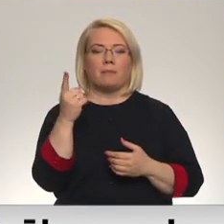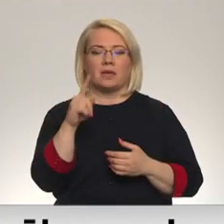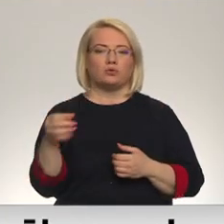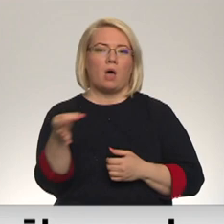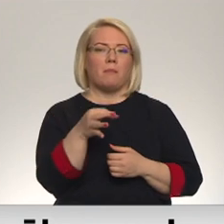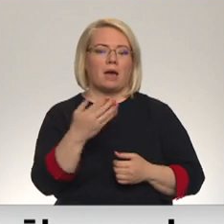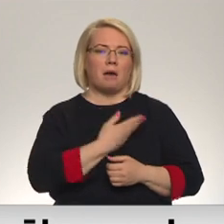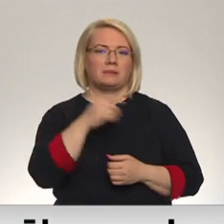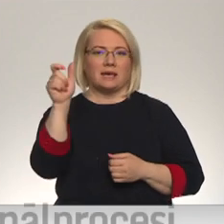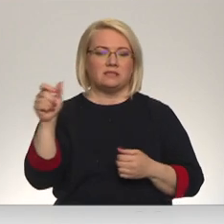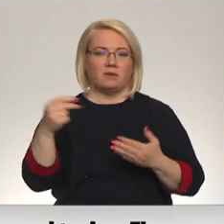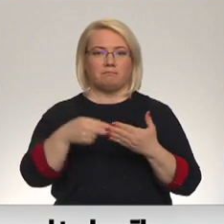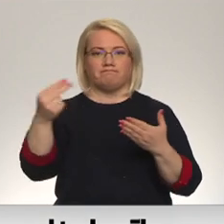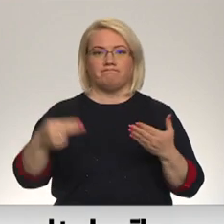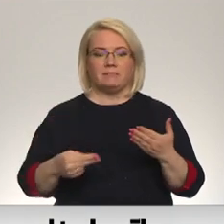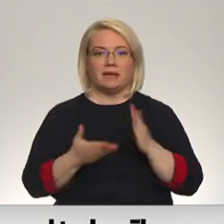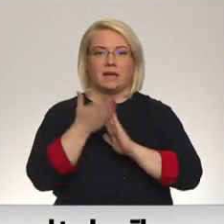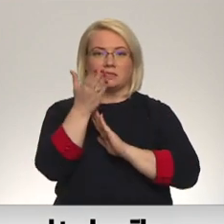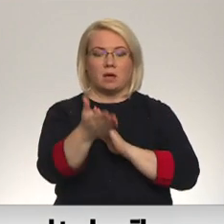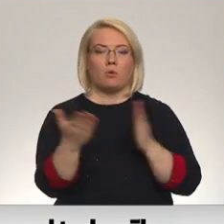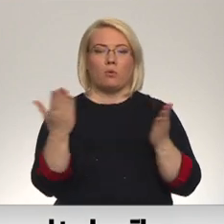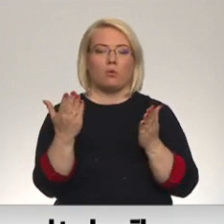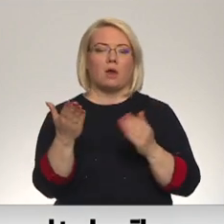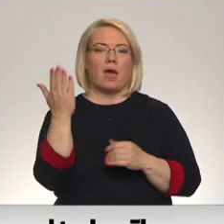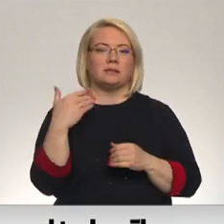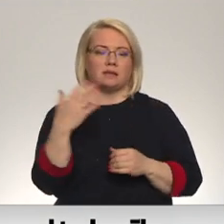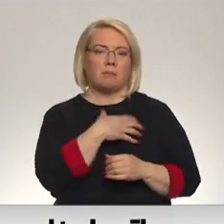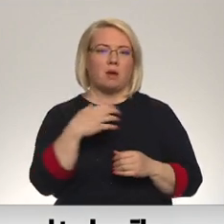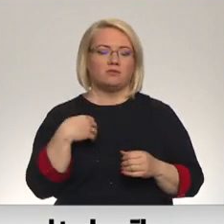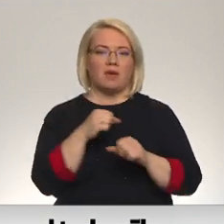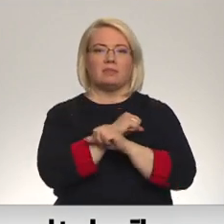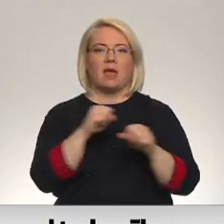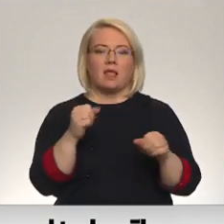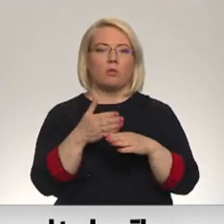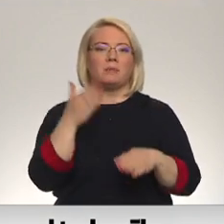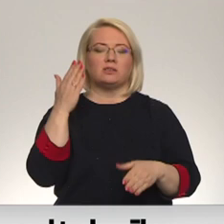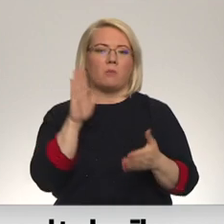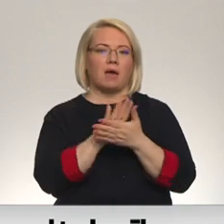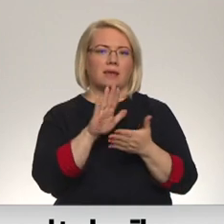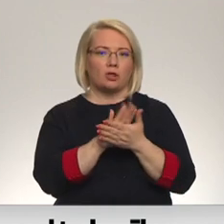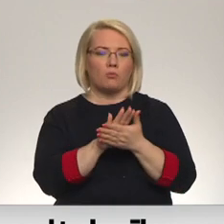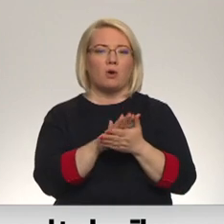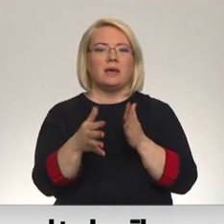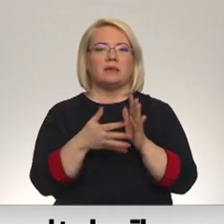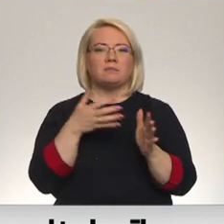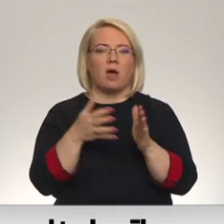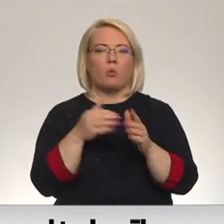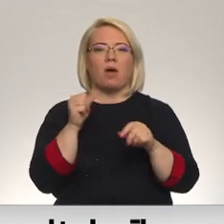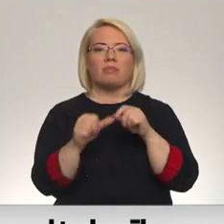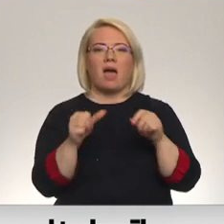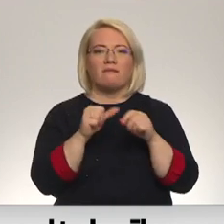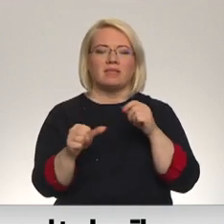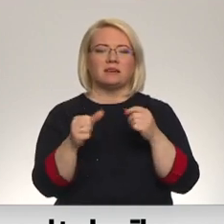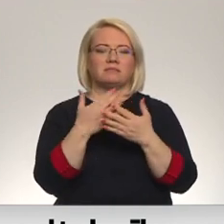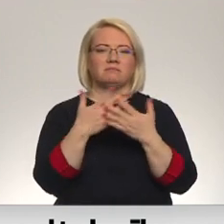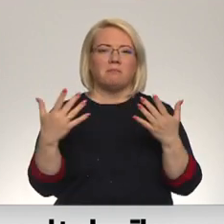iedzīvotāji parakstījuši iesniegumu, kurā aicina pašvaldību nepieļaut bīstamo atkritumu, proti izlietotu naftas